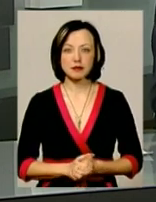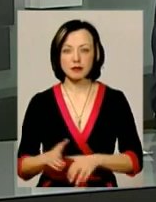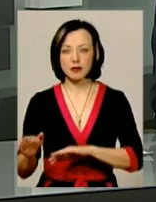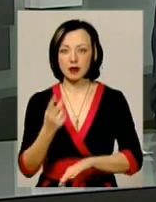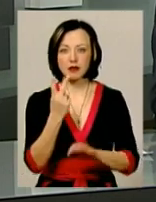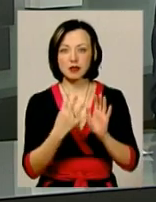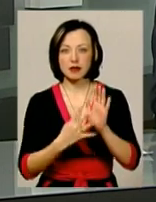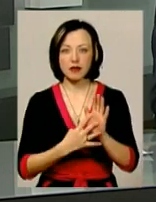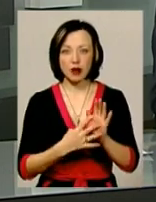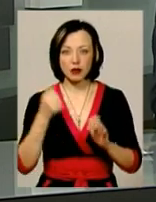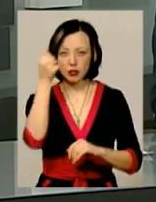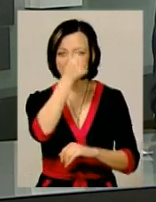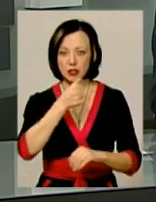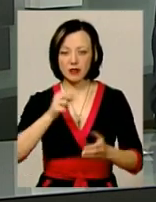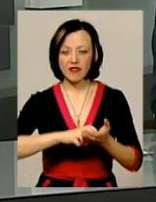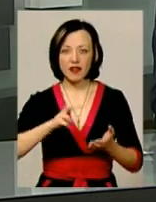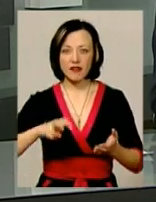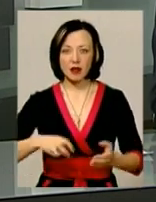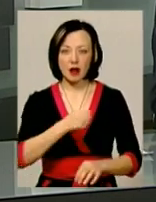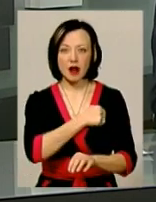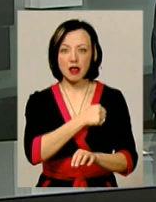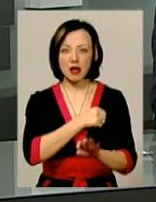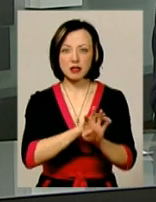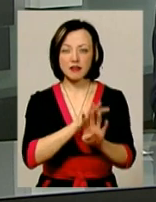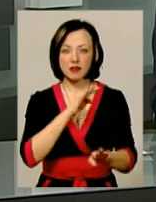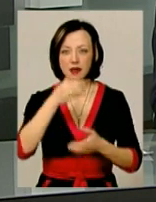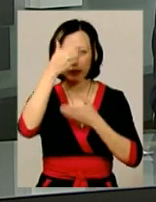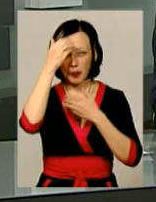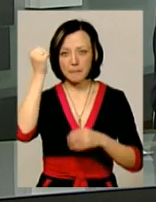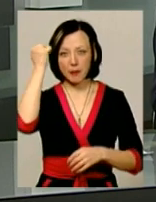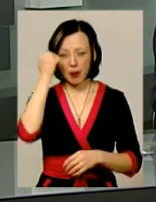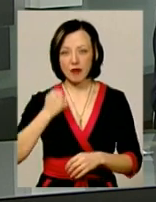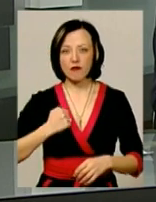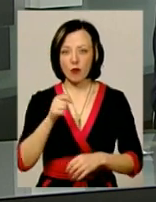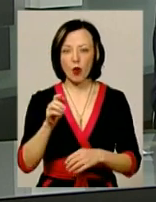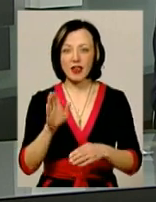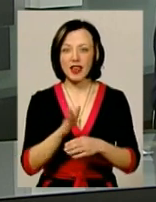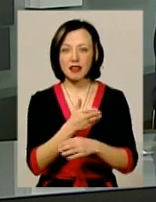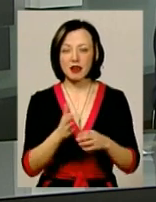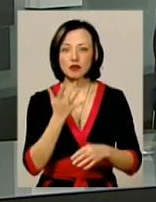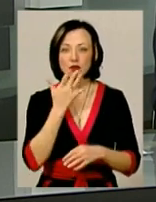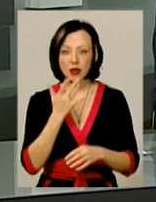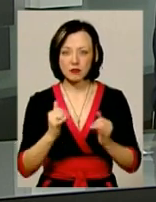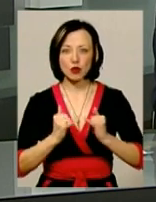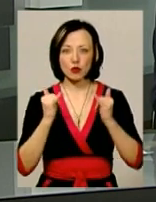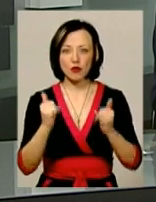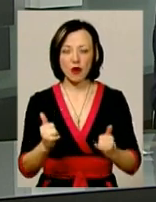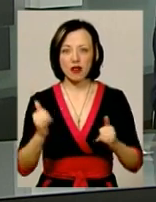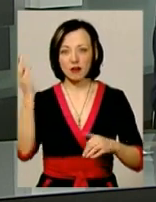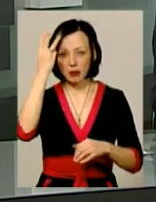29-ту річницю виведення радянських військ з Афганістану та пам'ять воїнів-інтернаціоналістів та полеглих в локальних війнах вшанували у